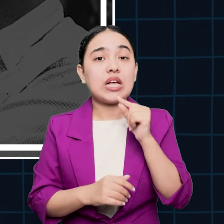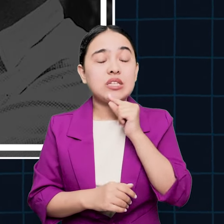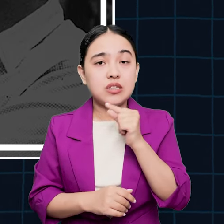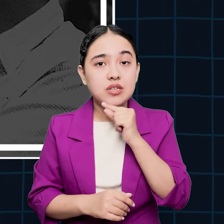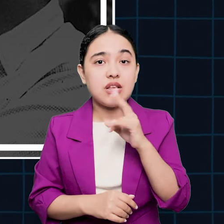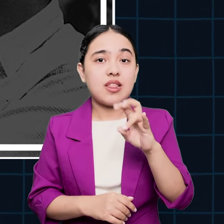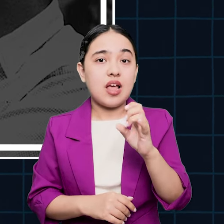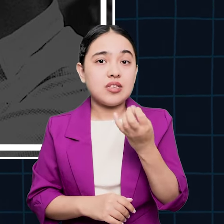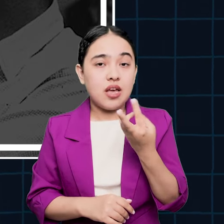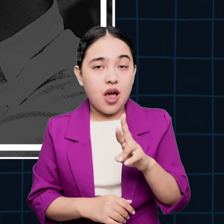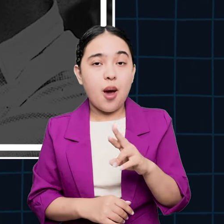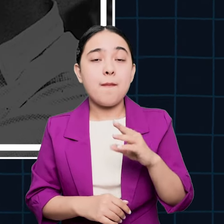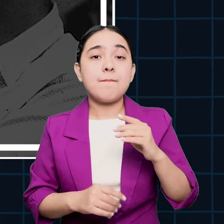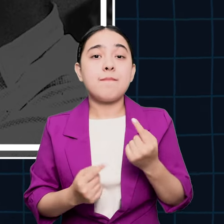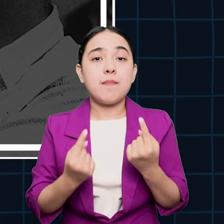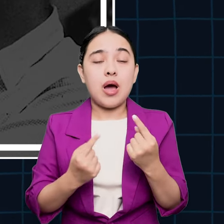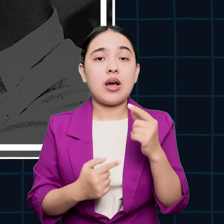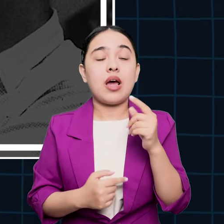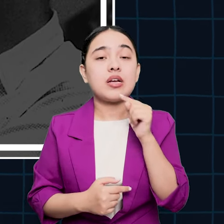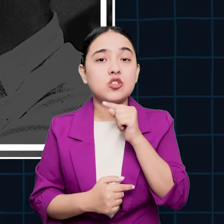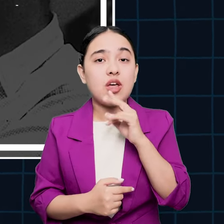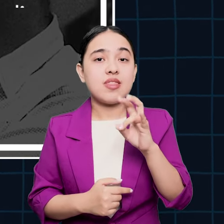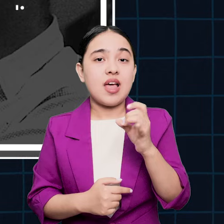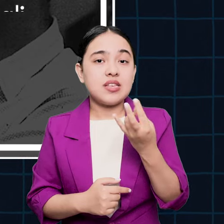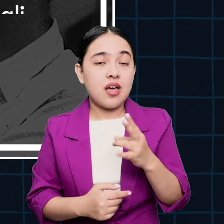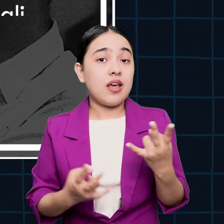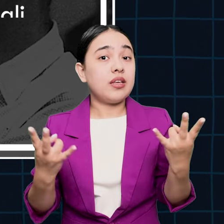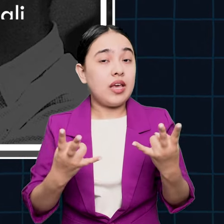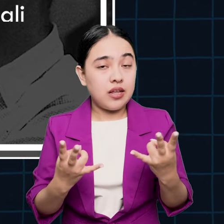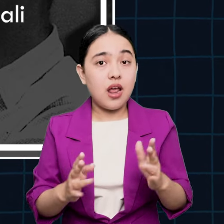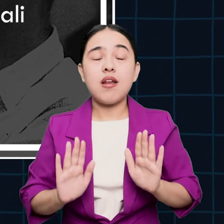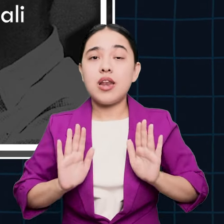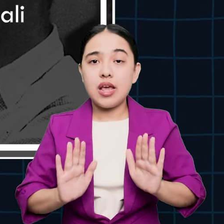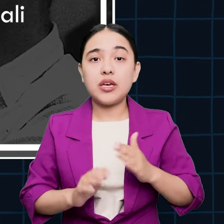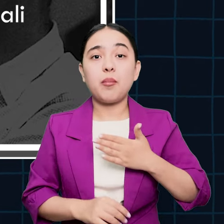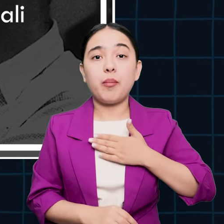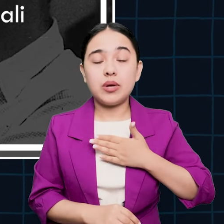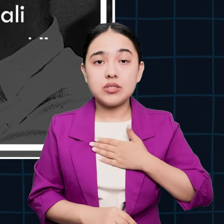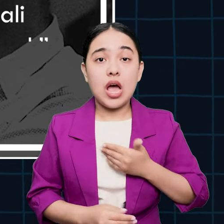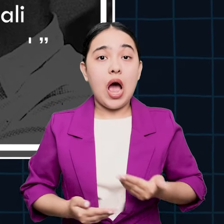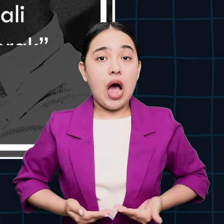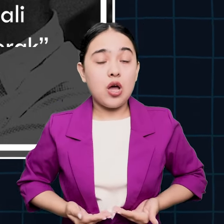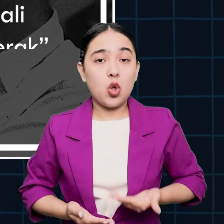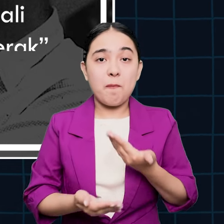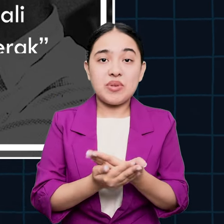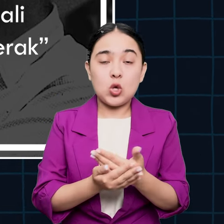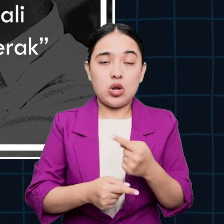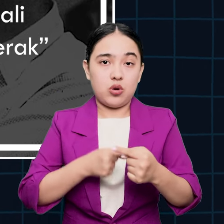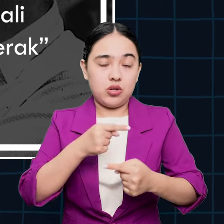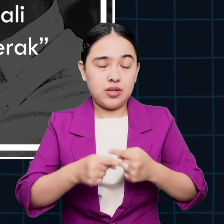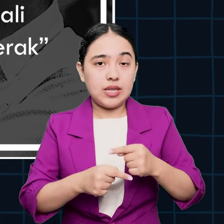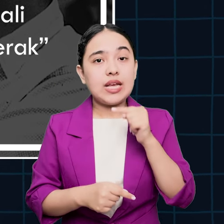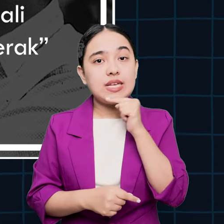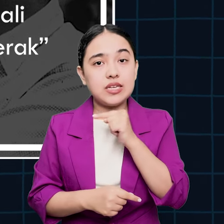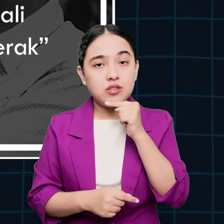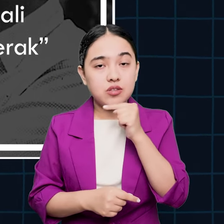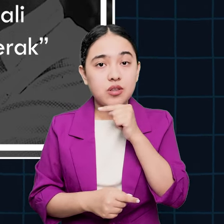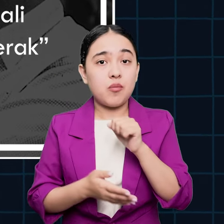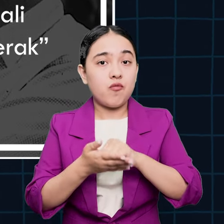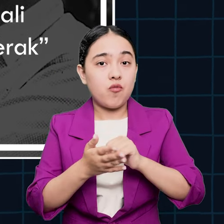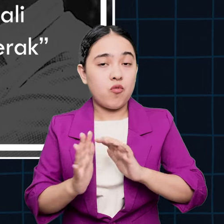mikroiqtisodiyot nazariyasi va makroiqtisodiyot nazariyasi kerak. Lekin biz hayotiy misollar orqali, iqtisodiyotning